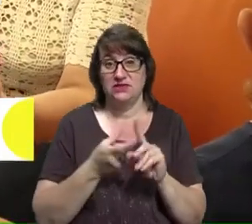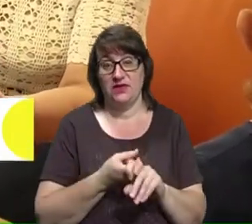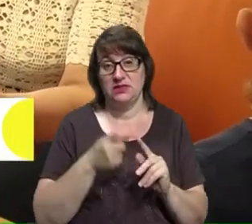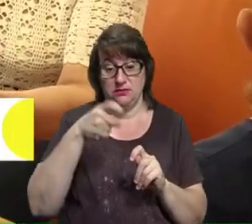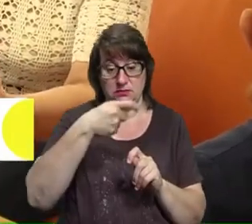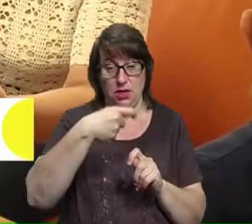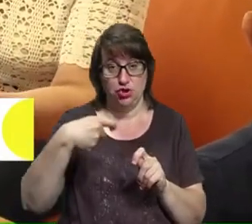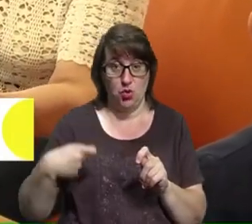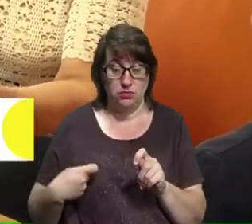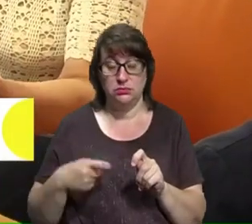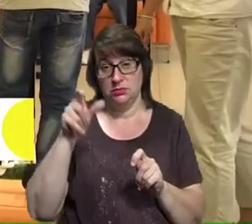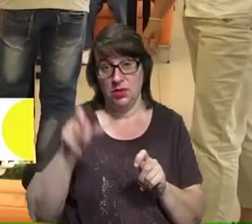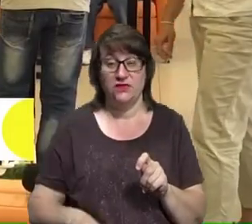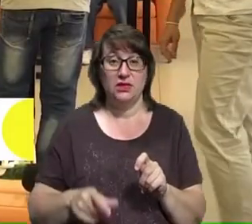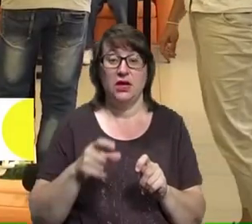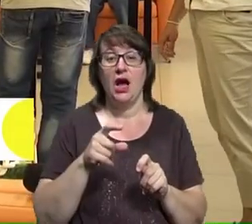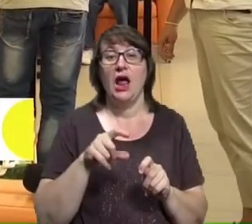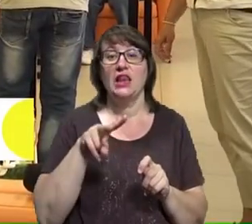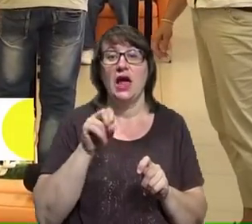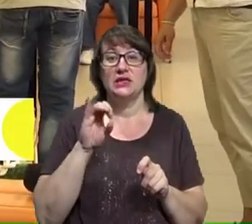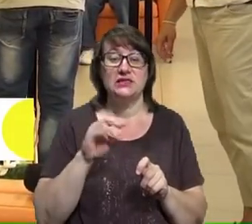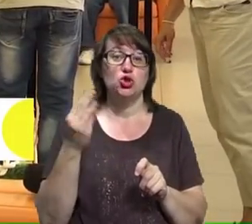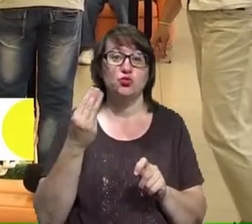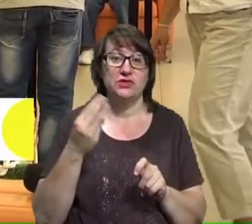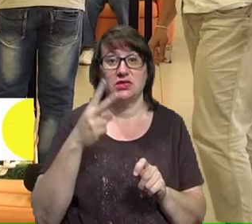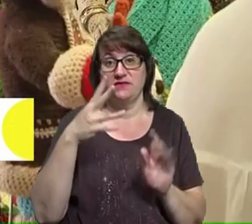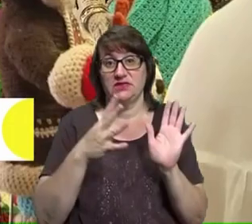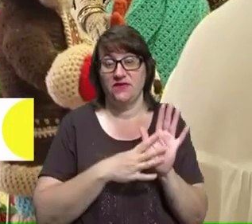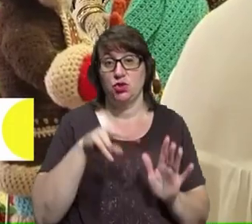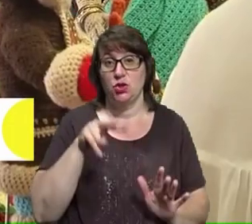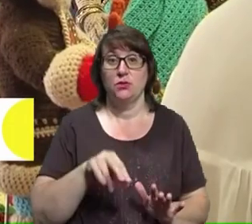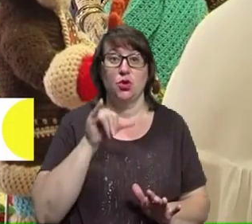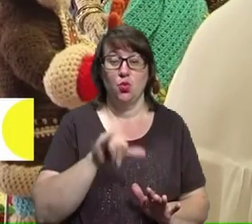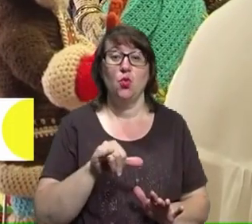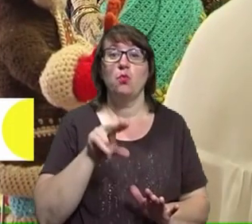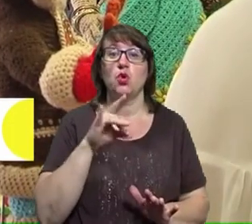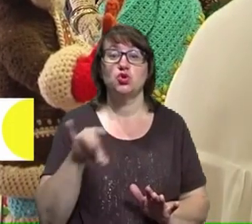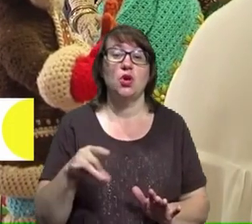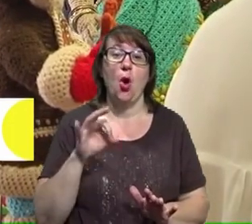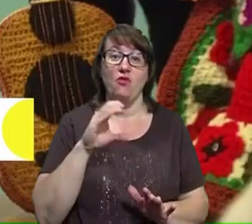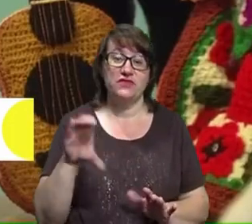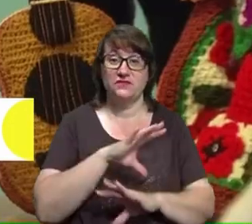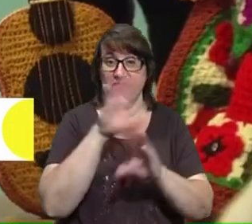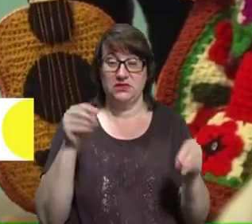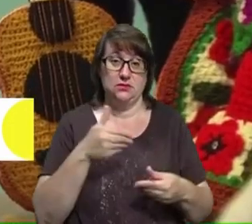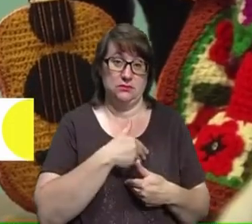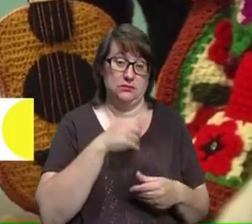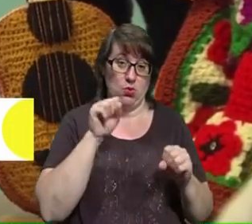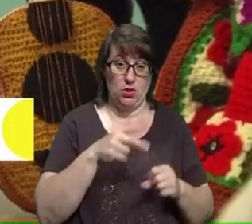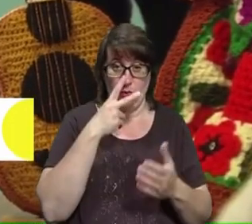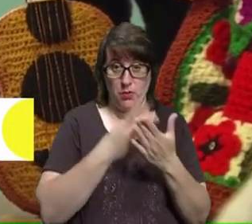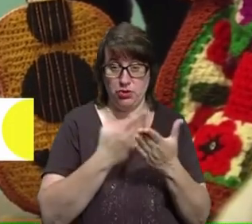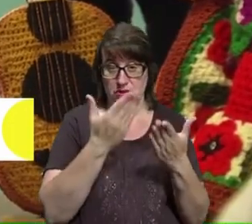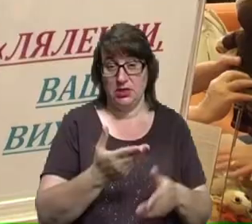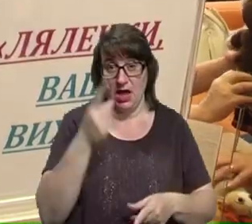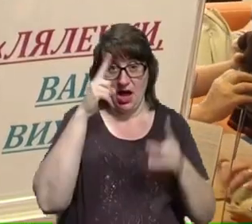Авторка ляльок – Лариса Шумінська. 29 липня у Прозорому офісі усі охочі могли побачити її авторські ляльки